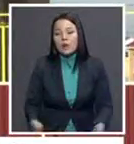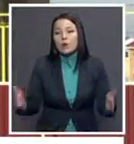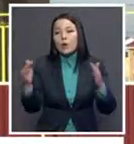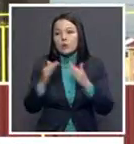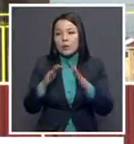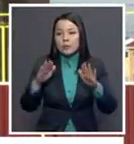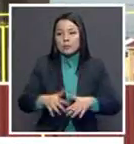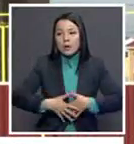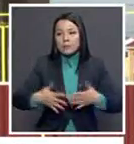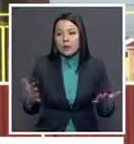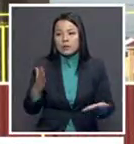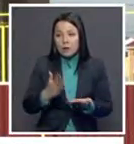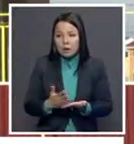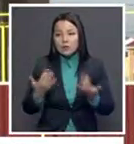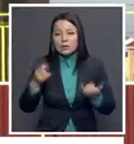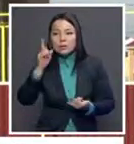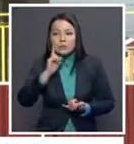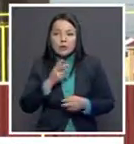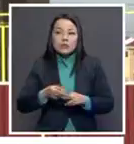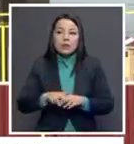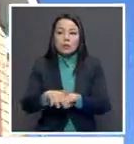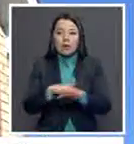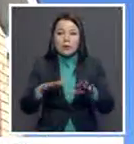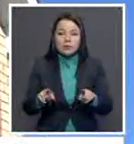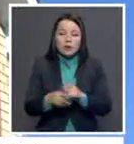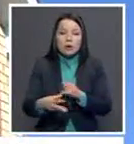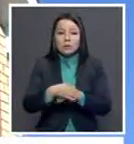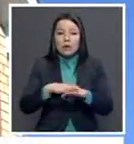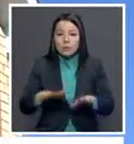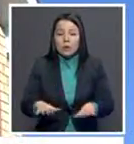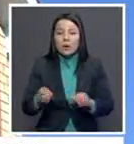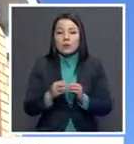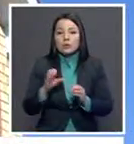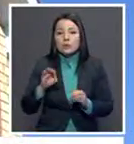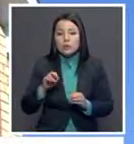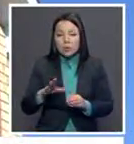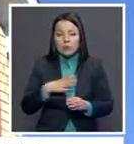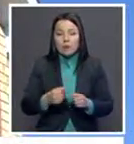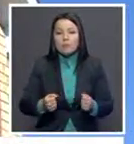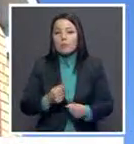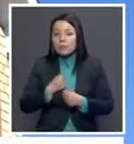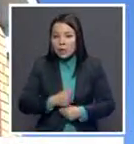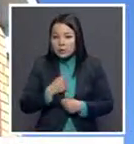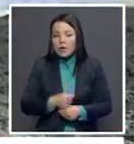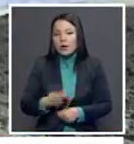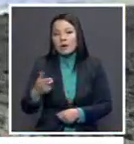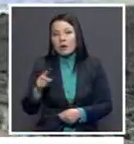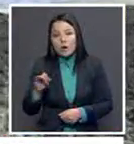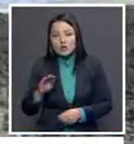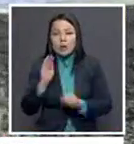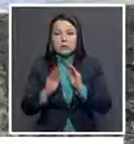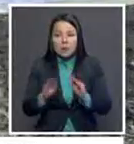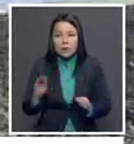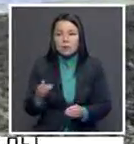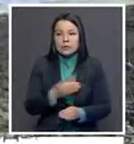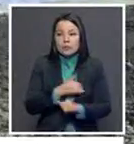Үйіміз кең әрі жайлы дейді отағасы. Алдағы уақытта ауласындағы 10 сотық жерге монша, гараж салып, бақша өсірсем дейді. Үйге